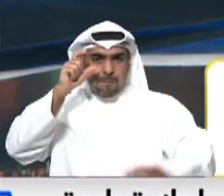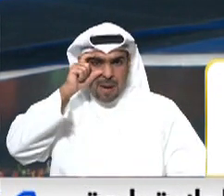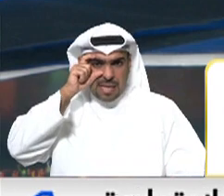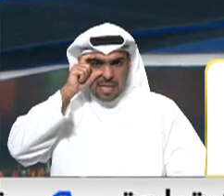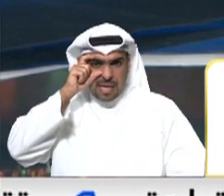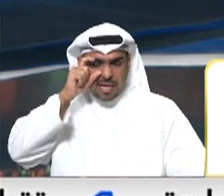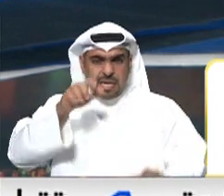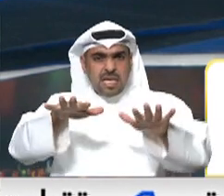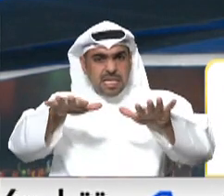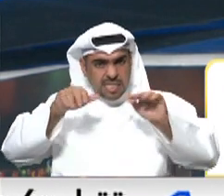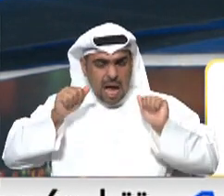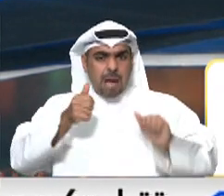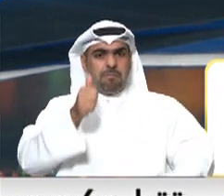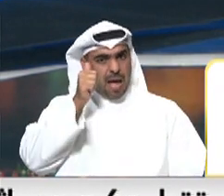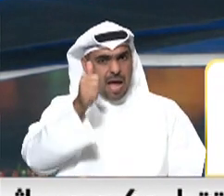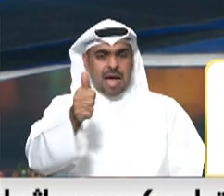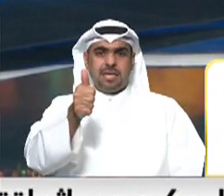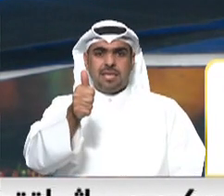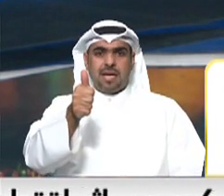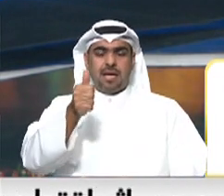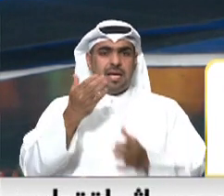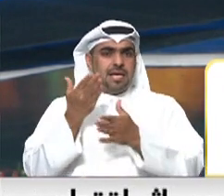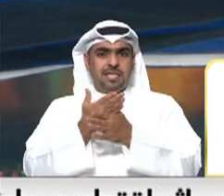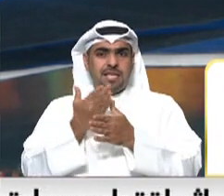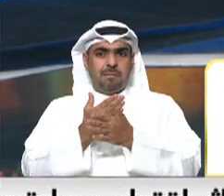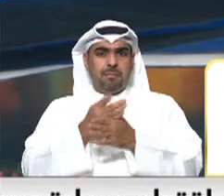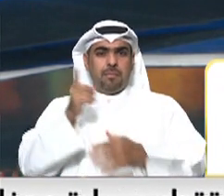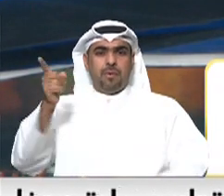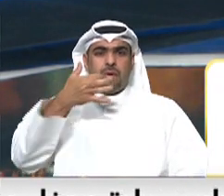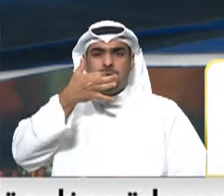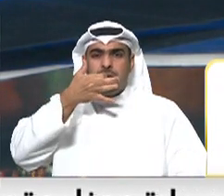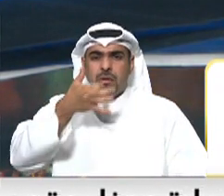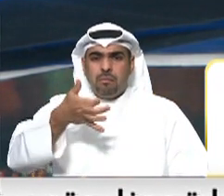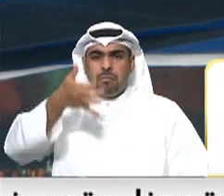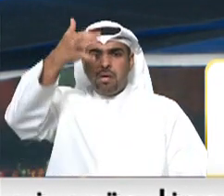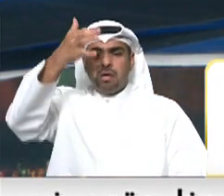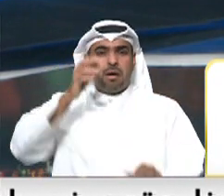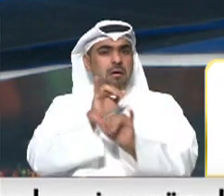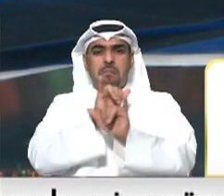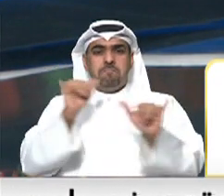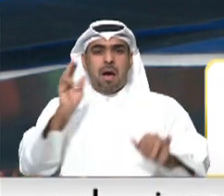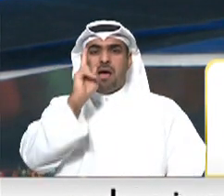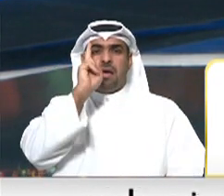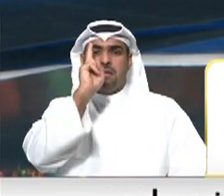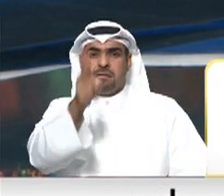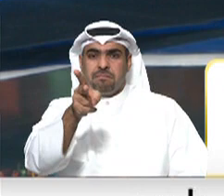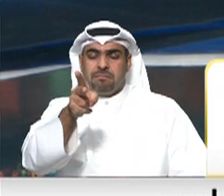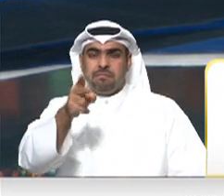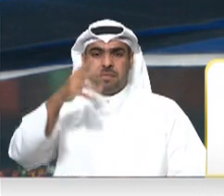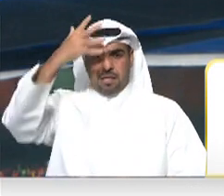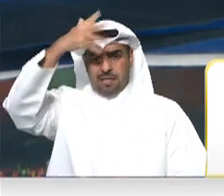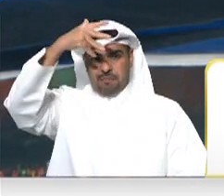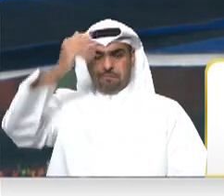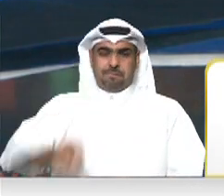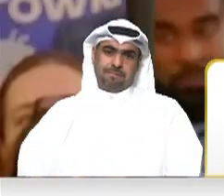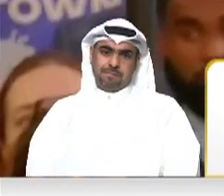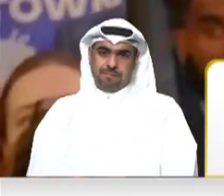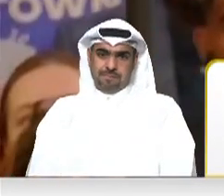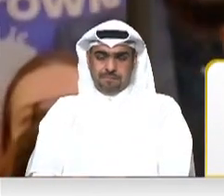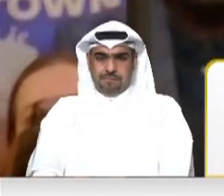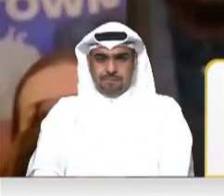بسبب مخاوفه من عدم قدرته على هزيمه منافسه الجمهوري دونالد ترامب